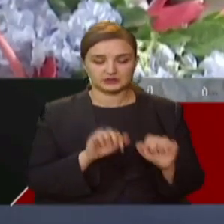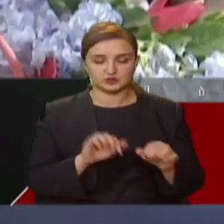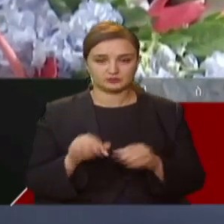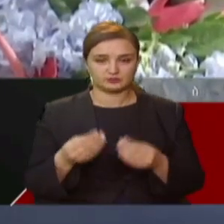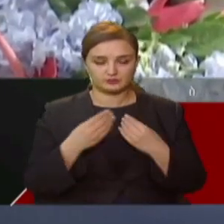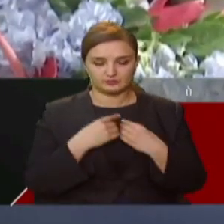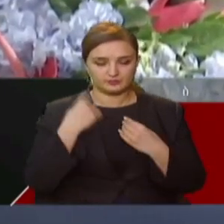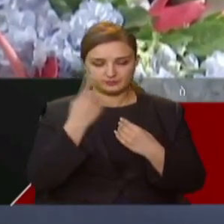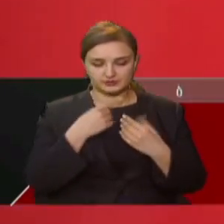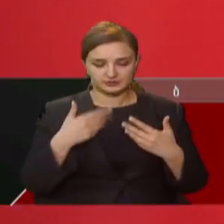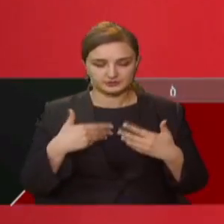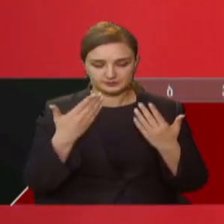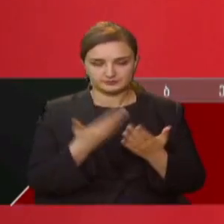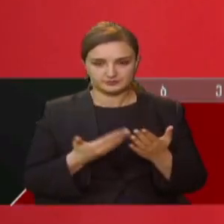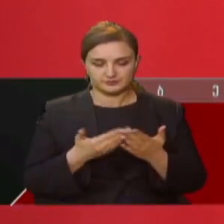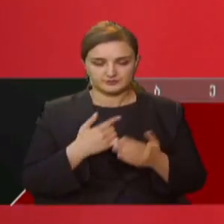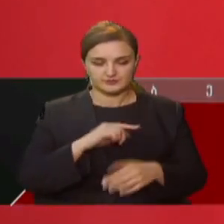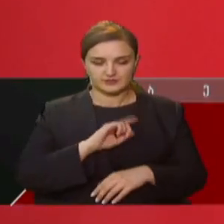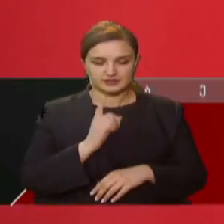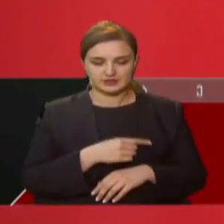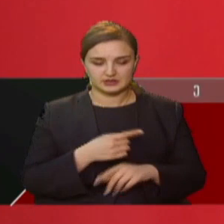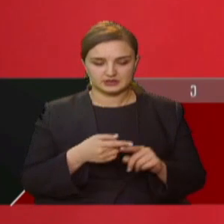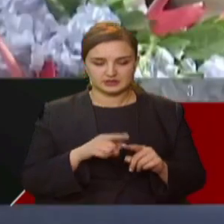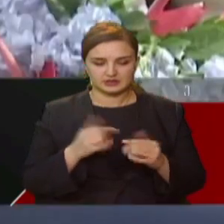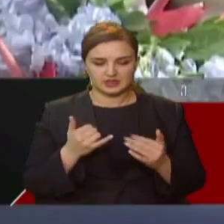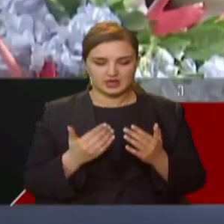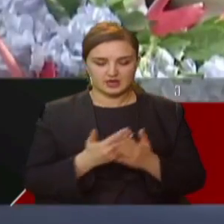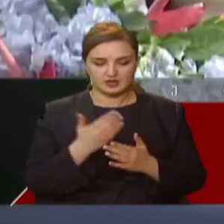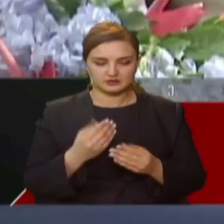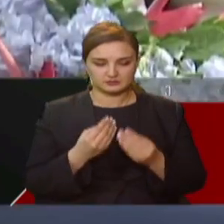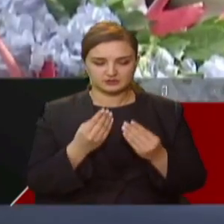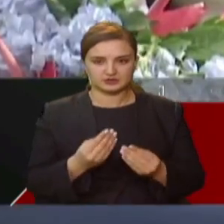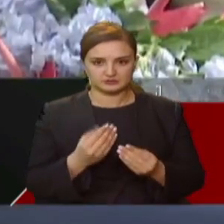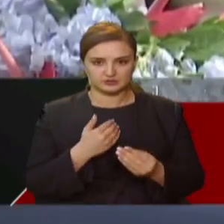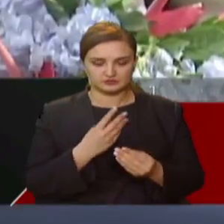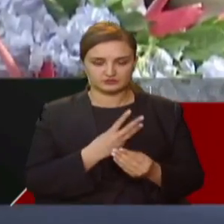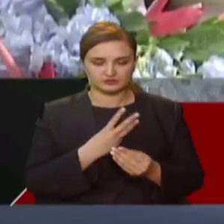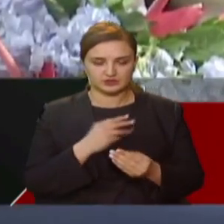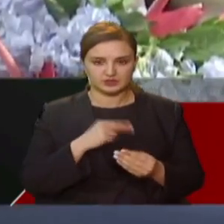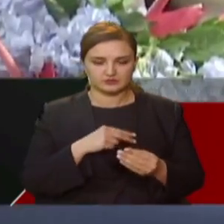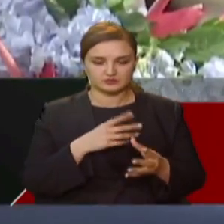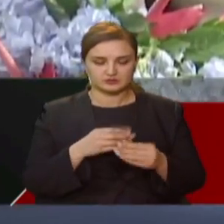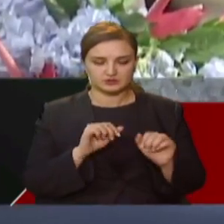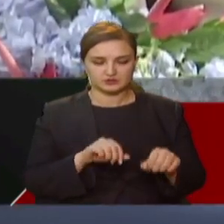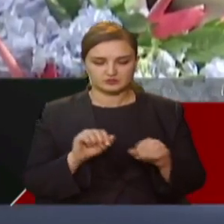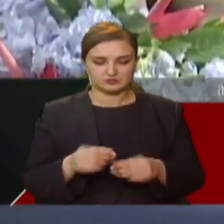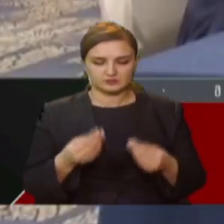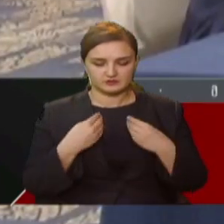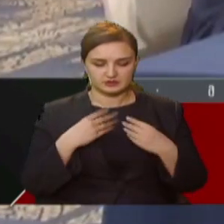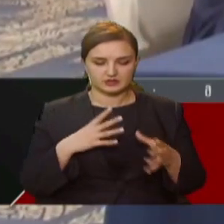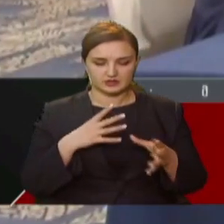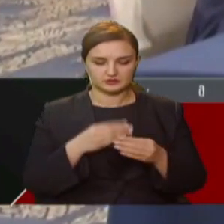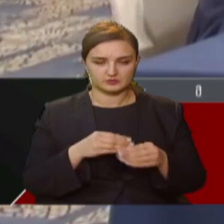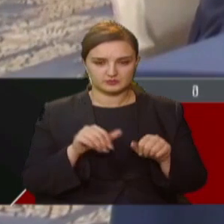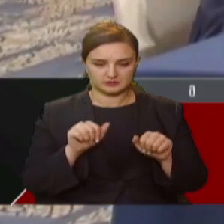momțap iradat gama mexata ce mîm tkitse gazra xobi. Da esahal impuls mîstems chuan stanem şoblabas. Rad sășoaleba smokțems. Ertobliuat